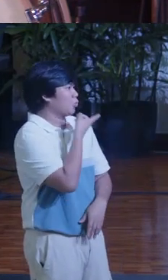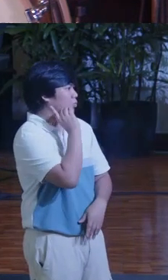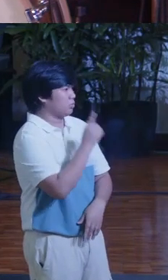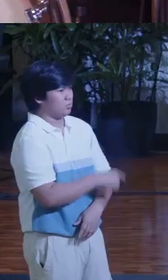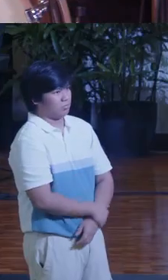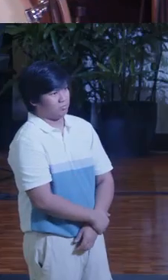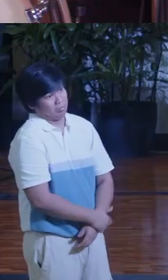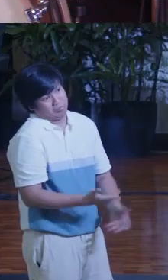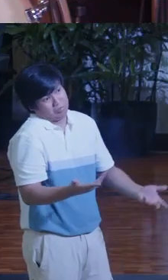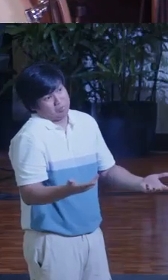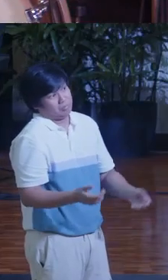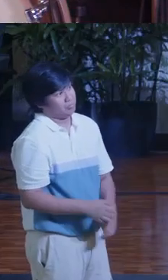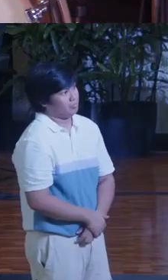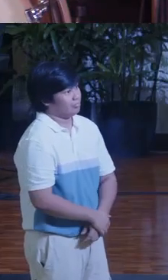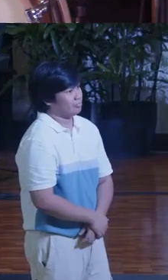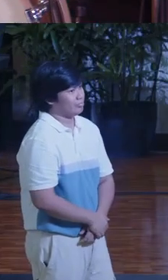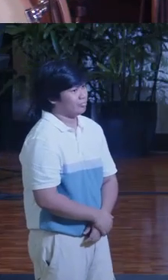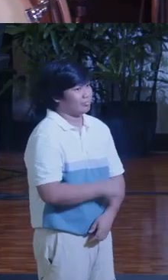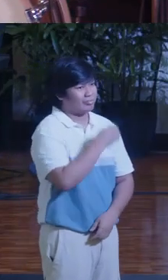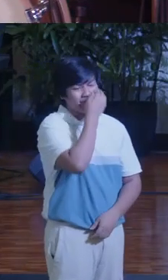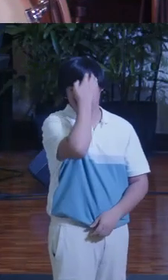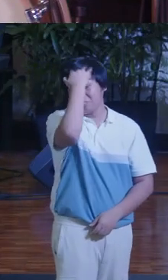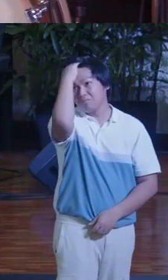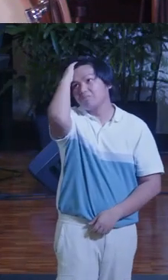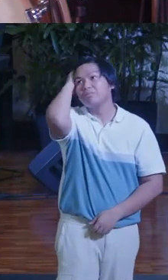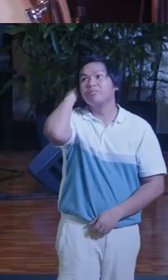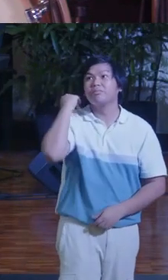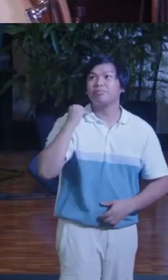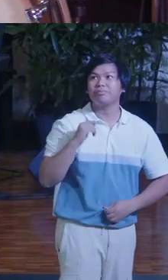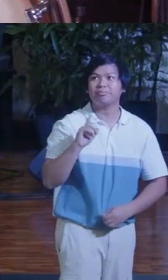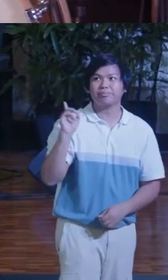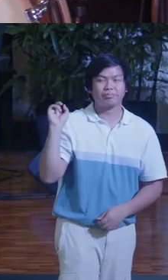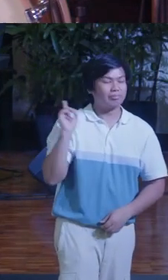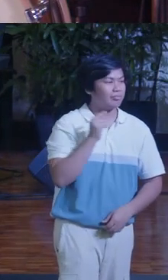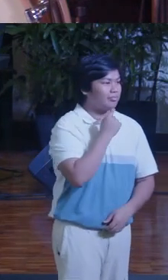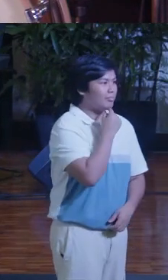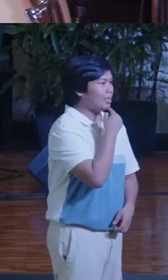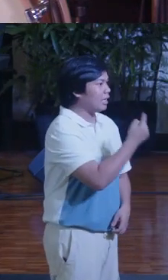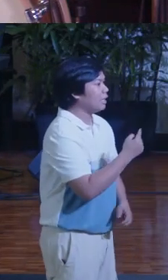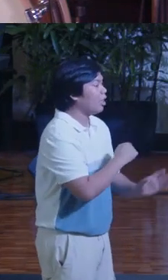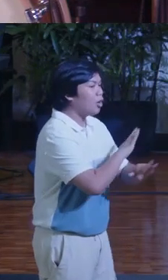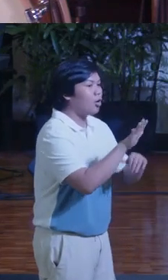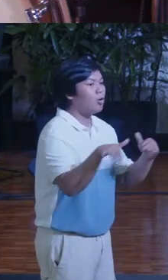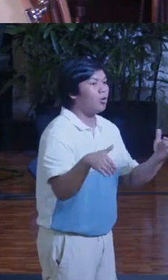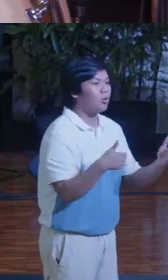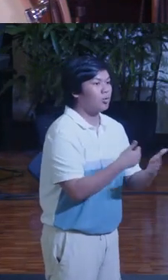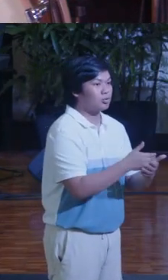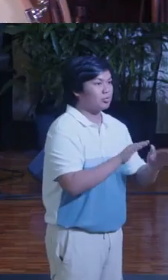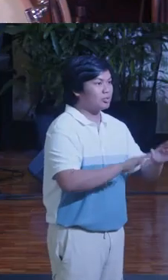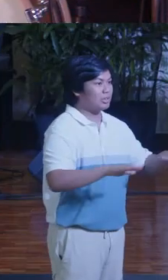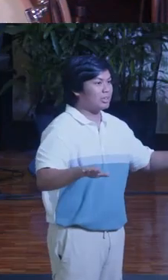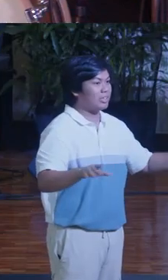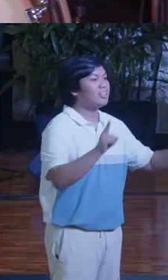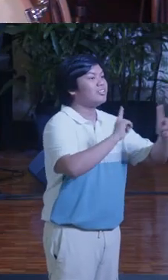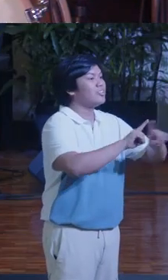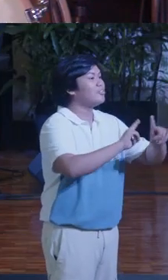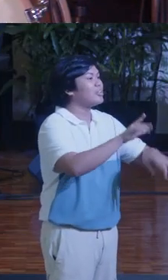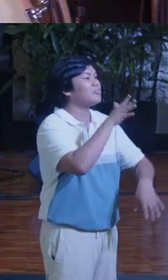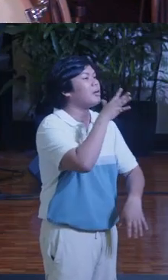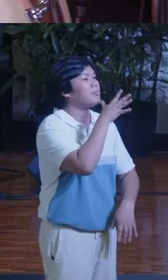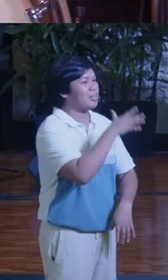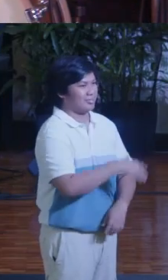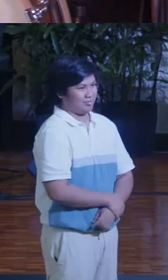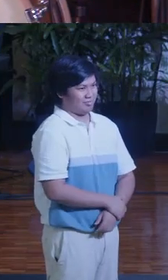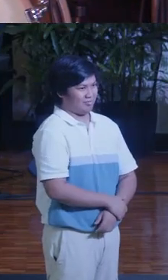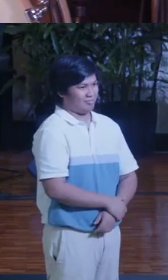ibang mga nanay. No? Kaya yan din po ang kahirapan ko. Lahat po ng anak ko, ibang nanay eh. Opo,